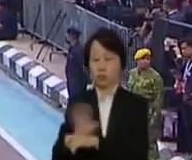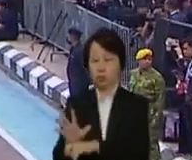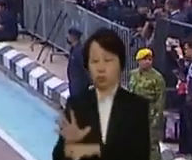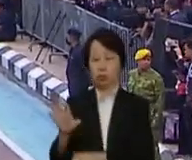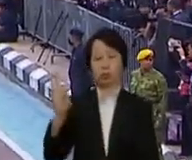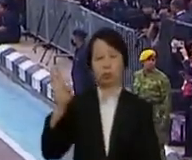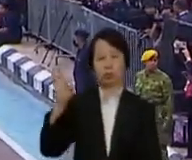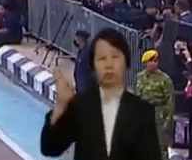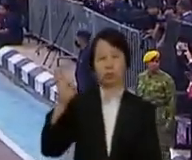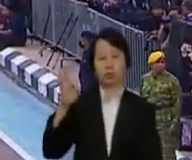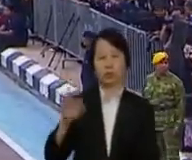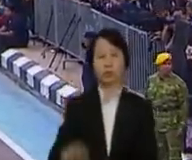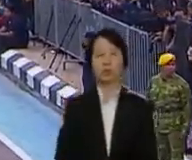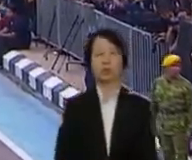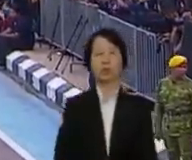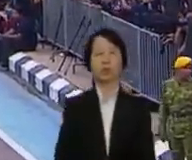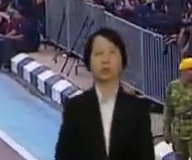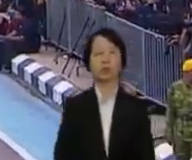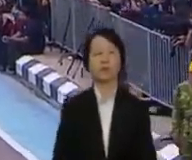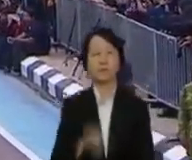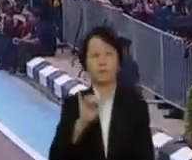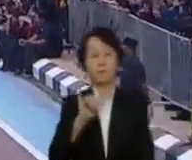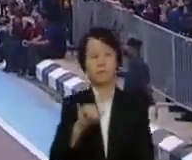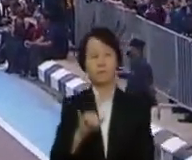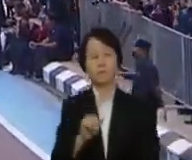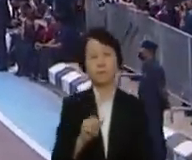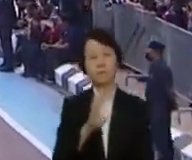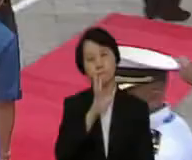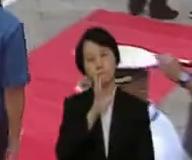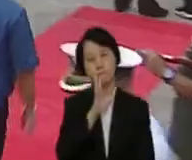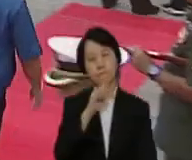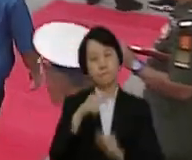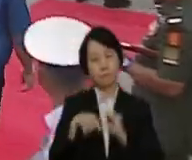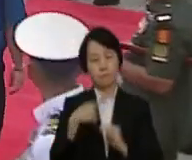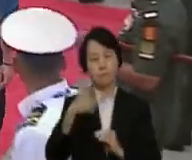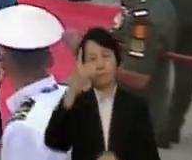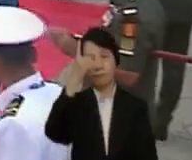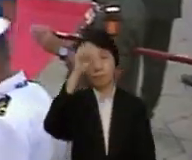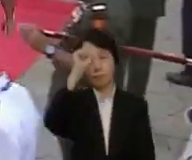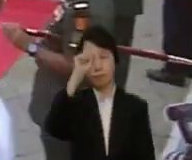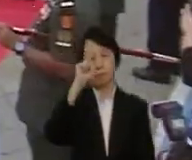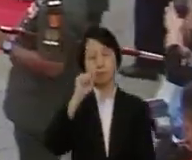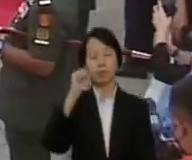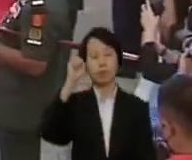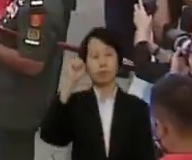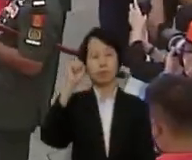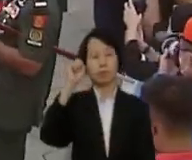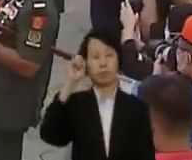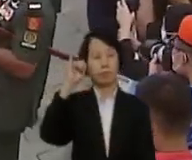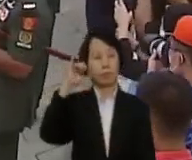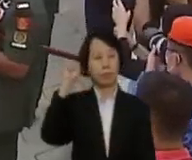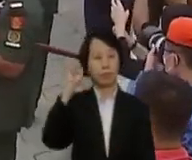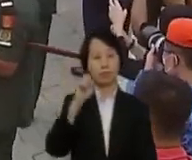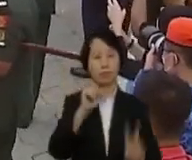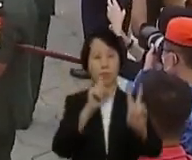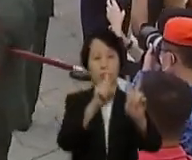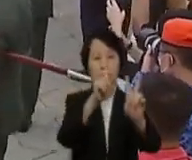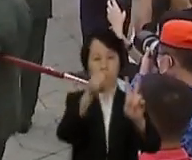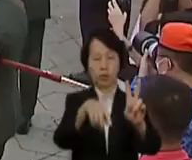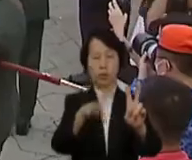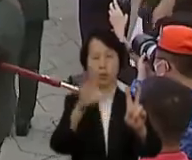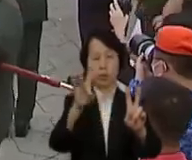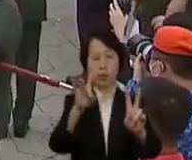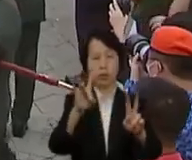COVID-19. Ya, yang boleh kita perkatakan tentang Dato' Sri Ismail Sabri Yaakob, 21 Ogos lalu